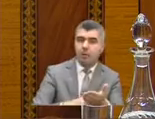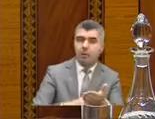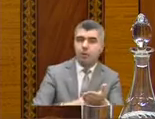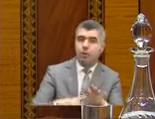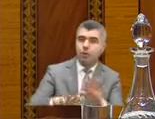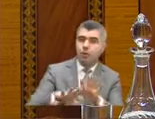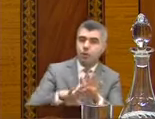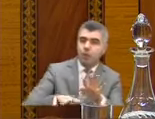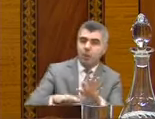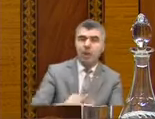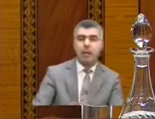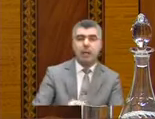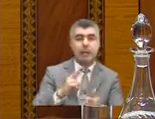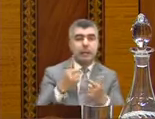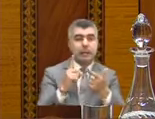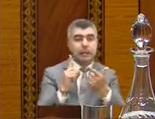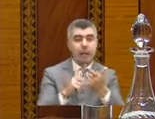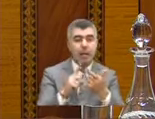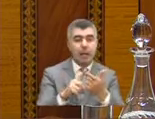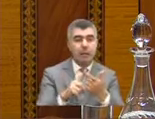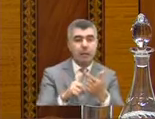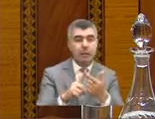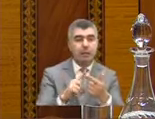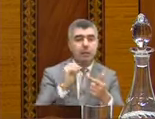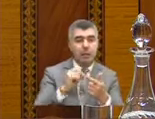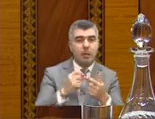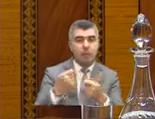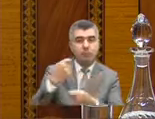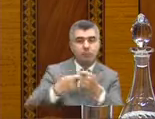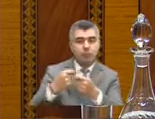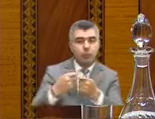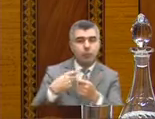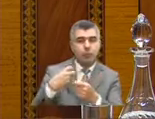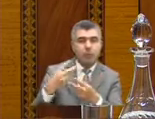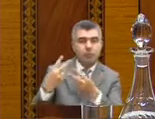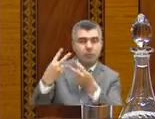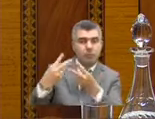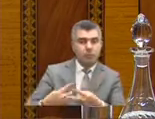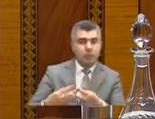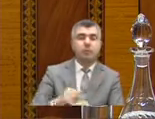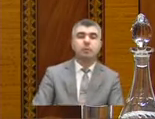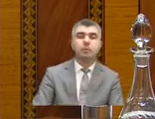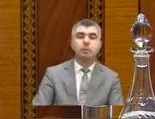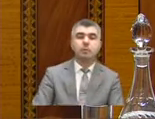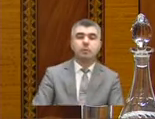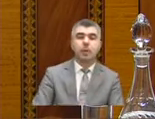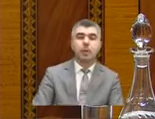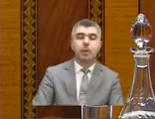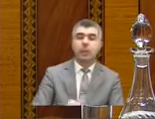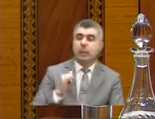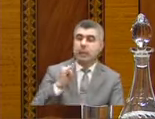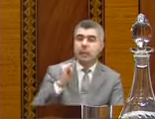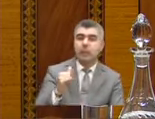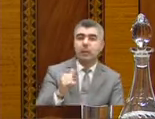الاجتماعية، ثانيا، توطيد دينامية الاستثمار وخلق فرص الشغل، ثالثا، مواصلة تنفيذ الإصلاحات